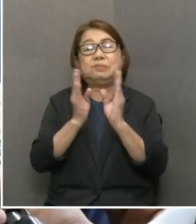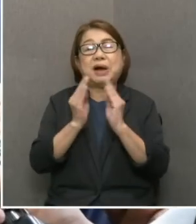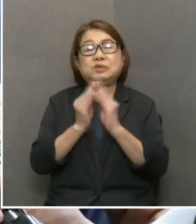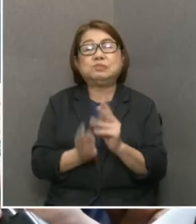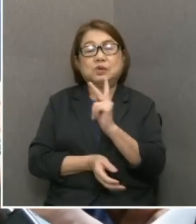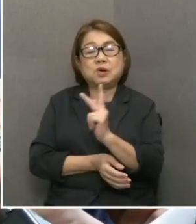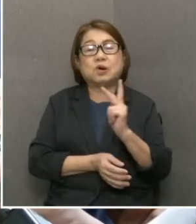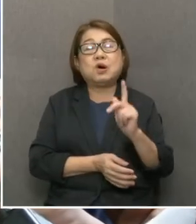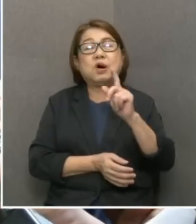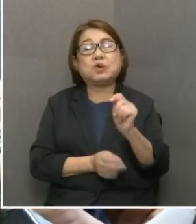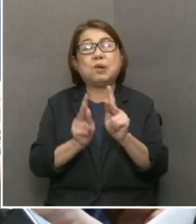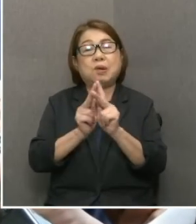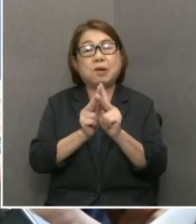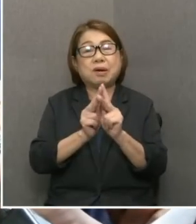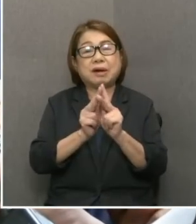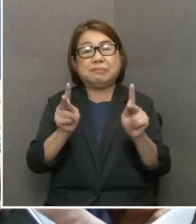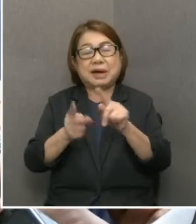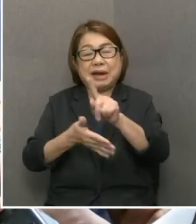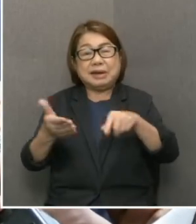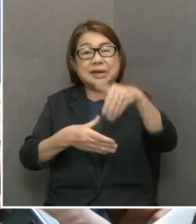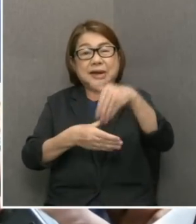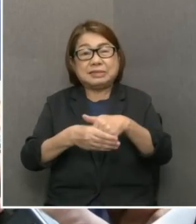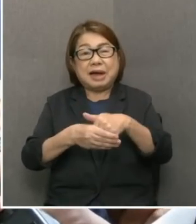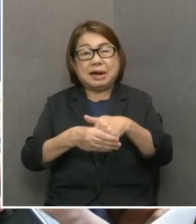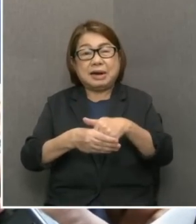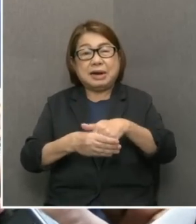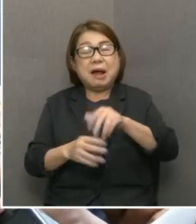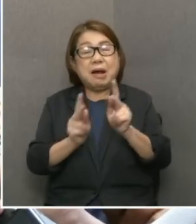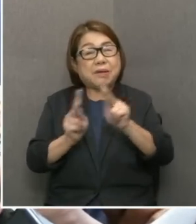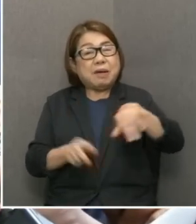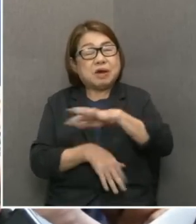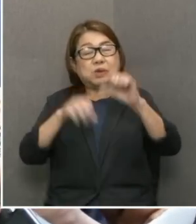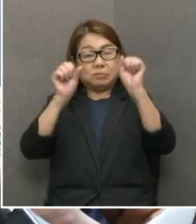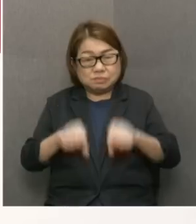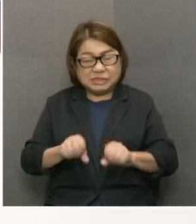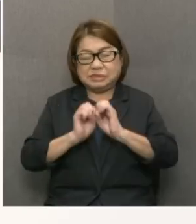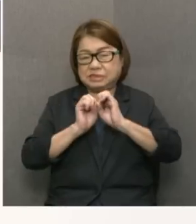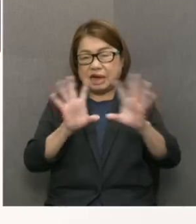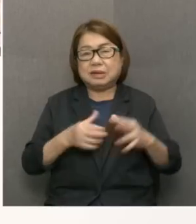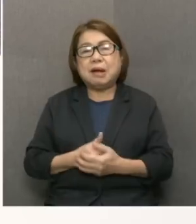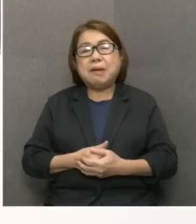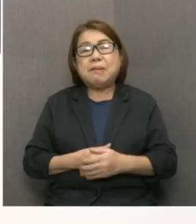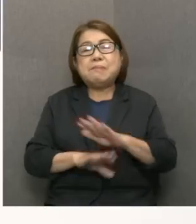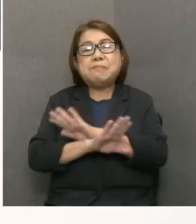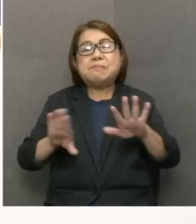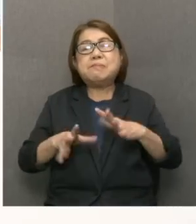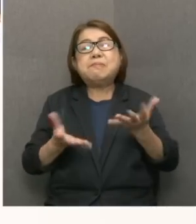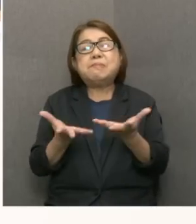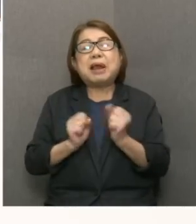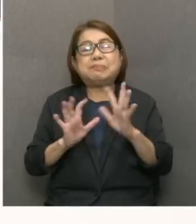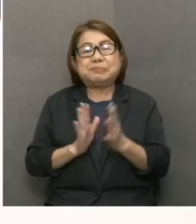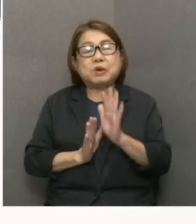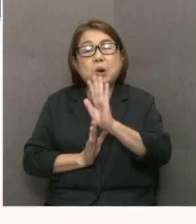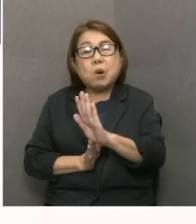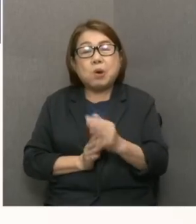เลือกตั้งหรือกกตนะคะมีมติเอกฉันท์ไม่รับพิจารณา 3คำร้องกรณีนายพิธาลิ้มเจริญรัตน์หัวหน้าพรรค